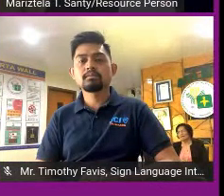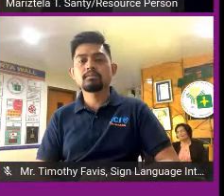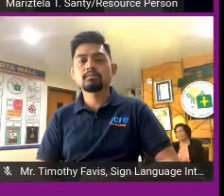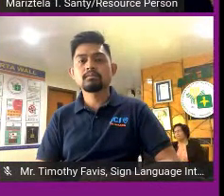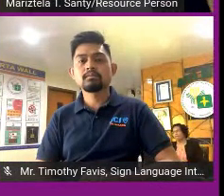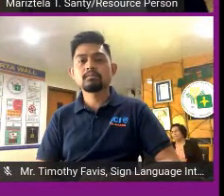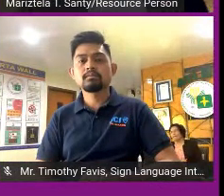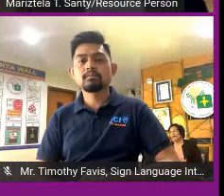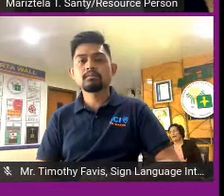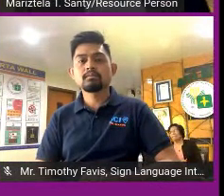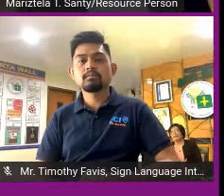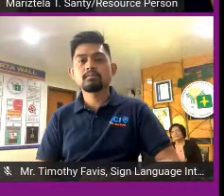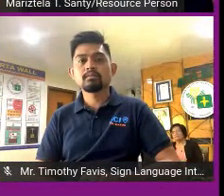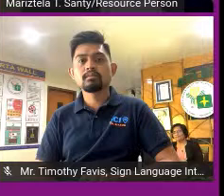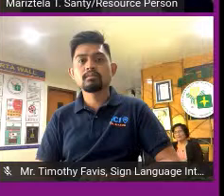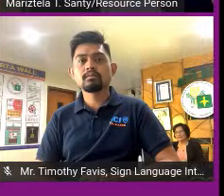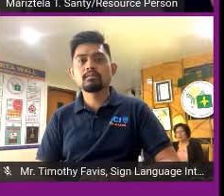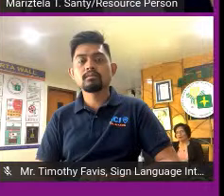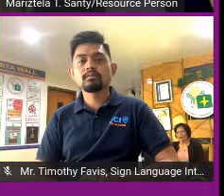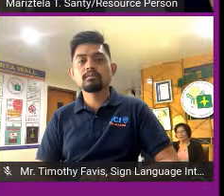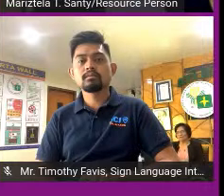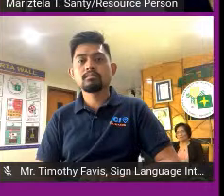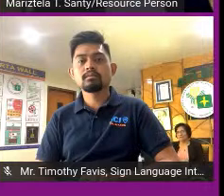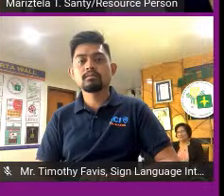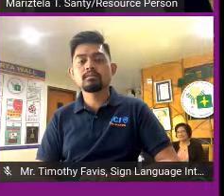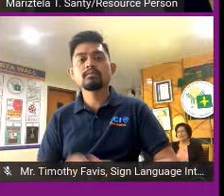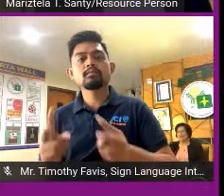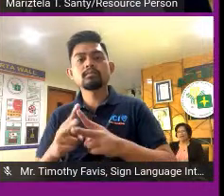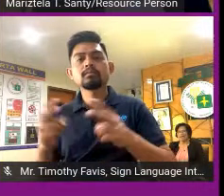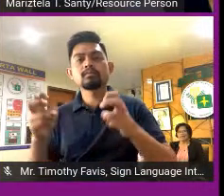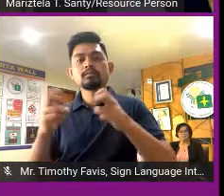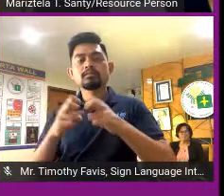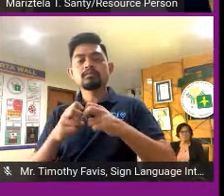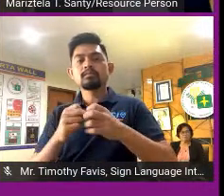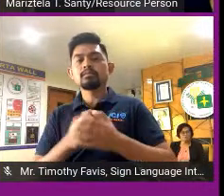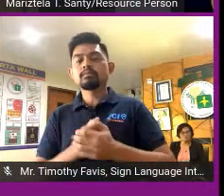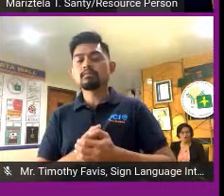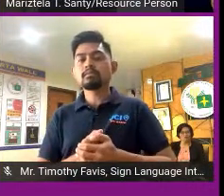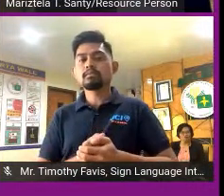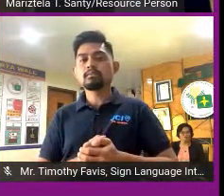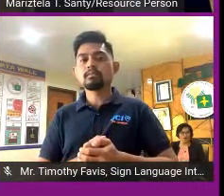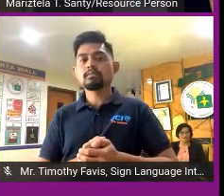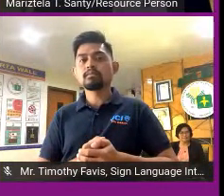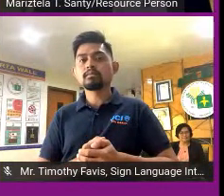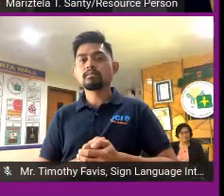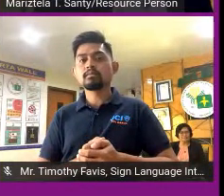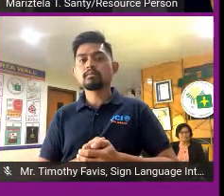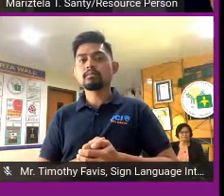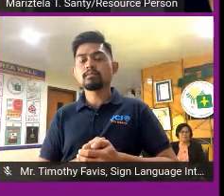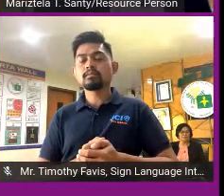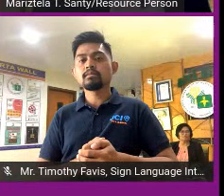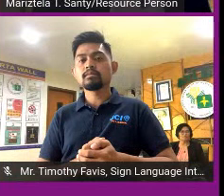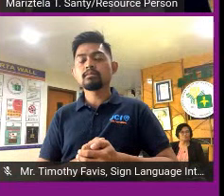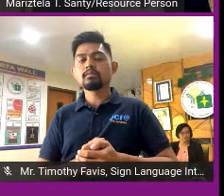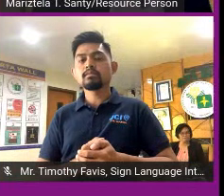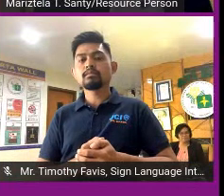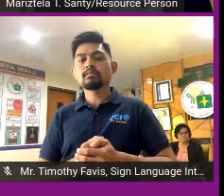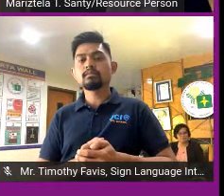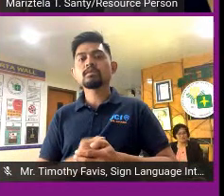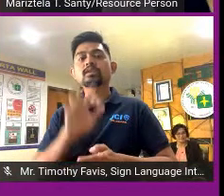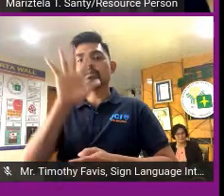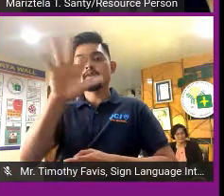sa ang budget pati nito ay it says na a minimum of at least minimum